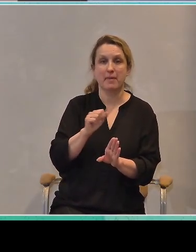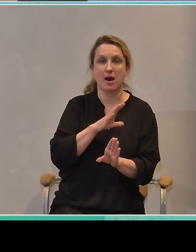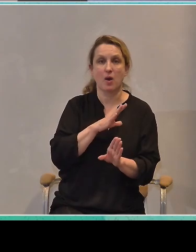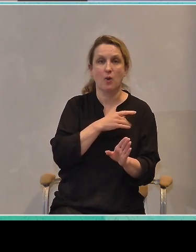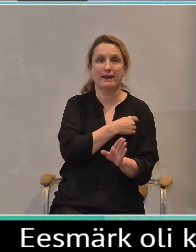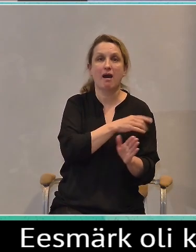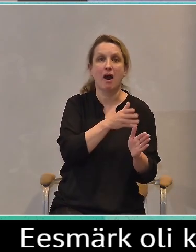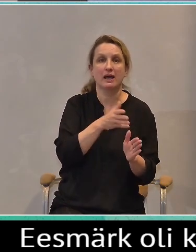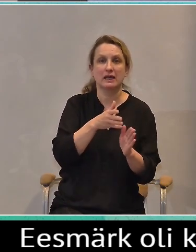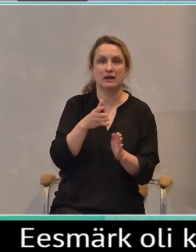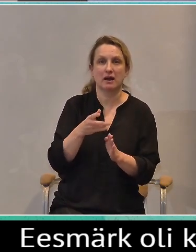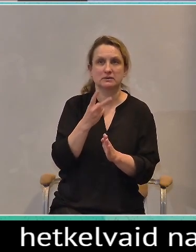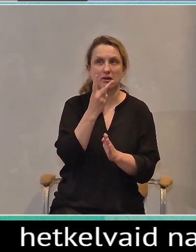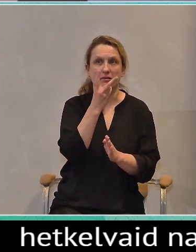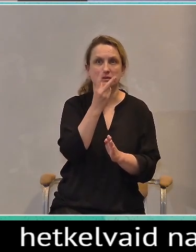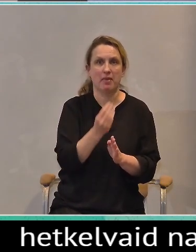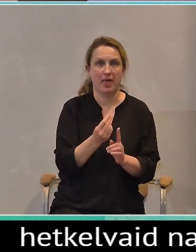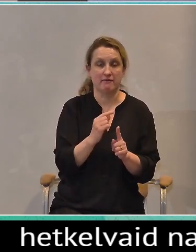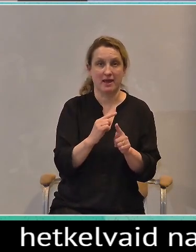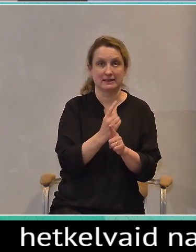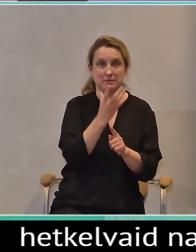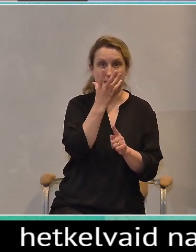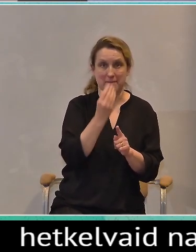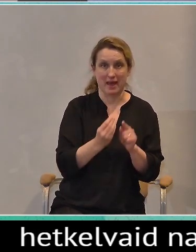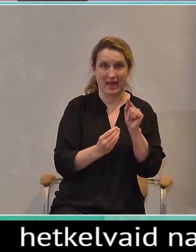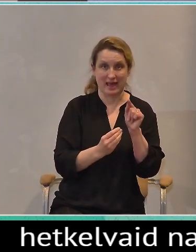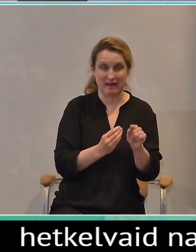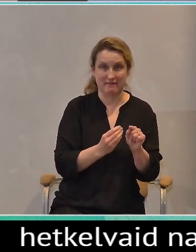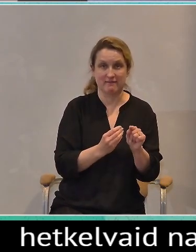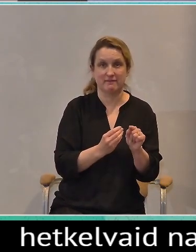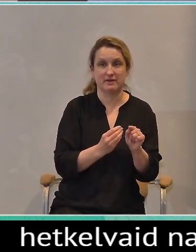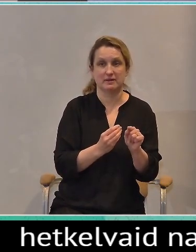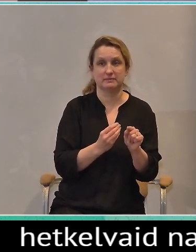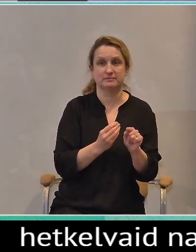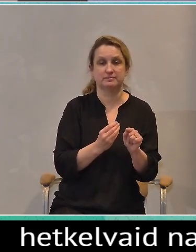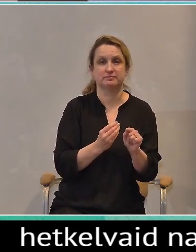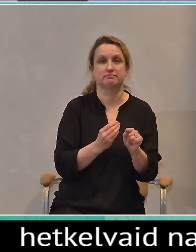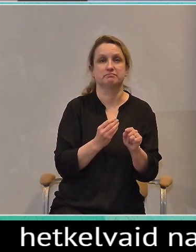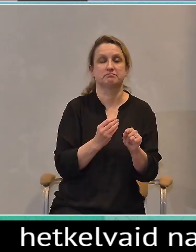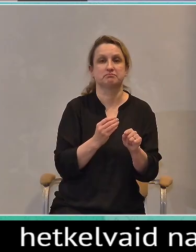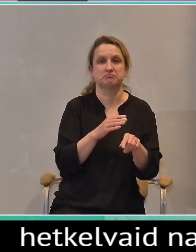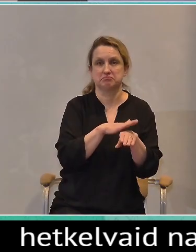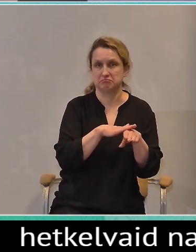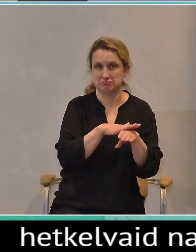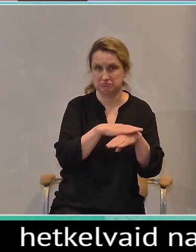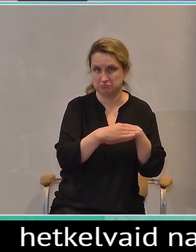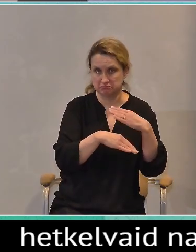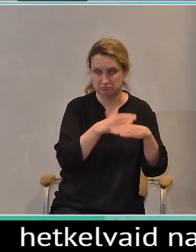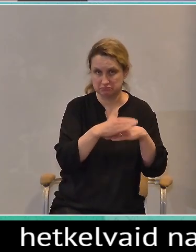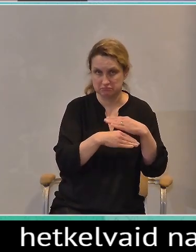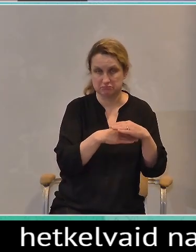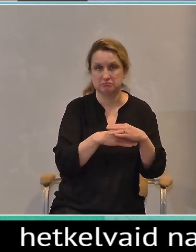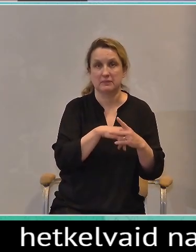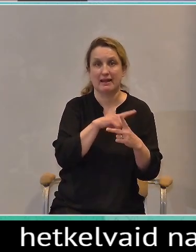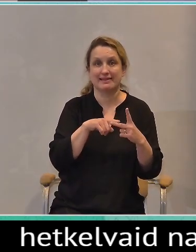haiglas 2 järjestikusel päeval. Esimesel päeval viisime talle siis ravimi peale, sidusime ja